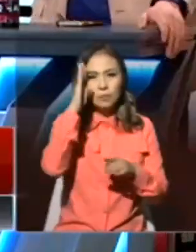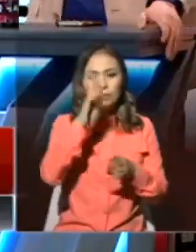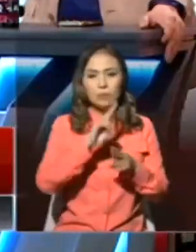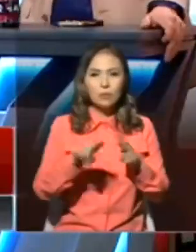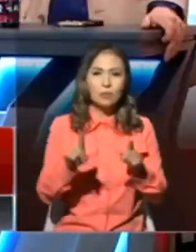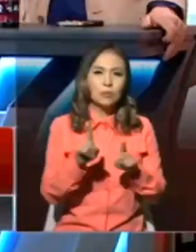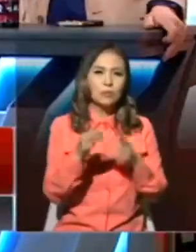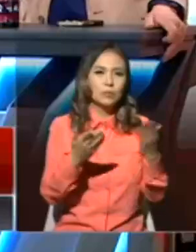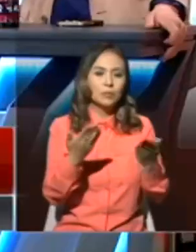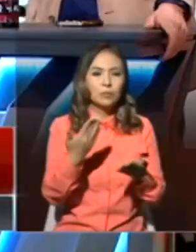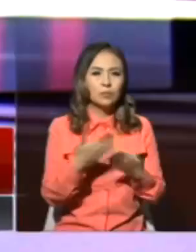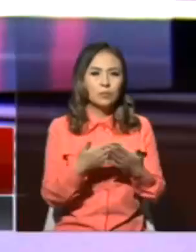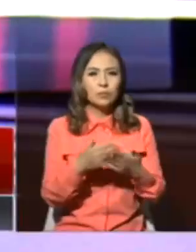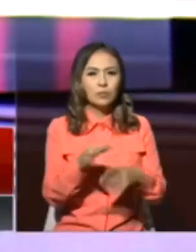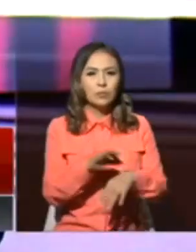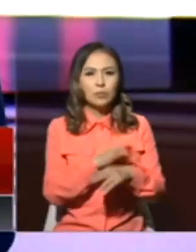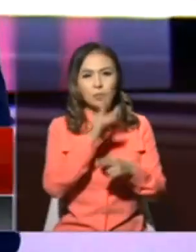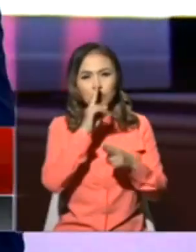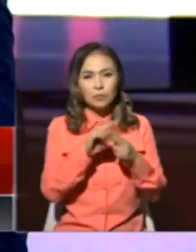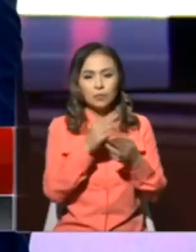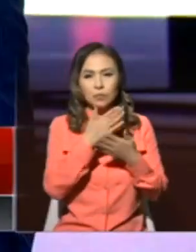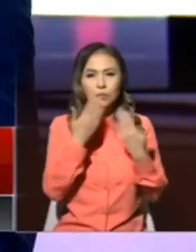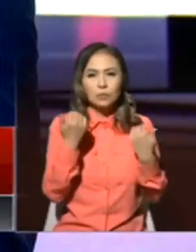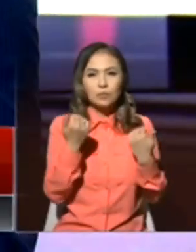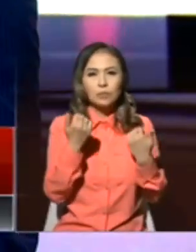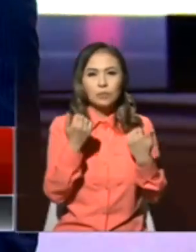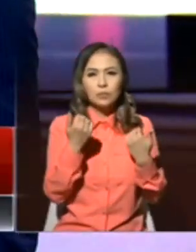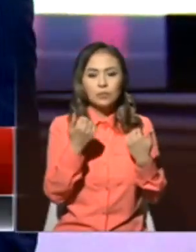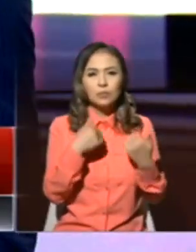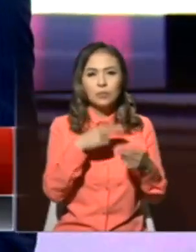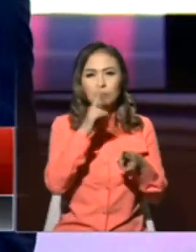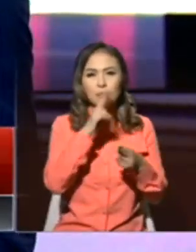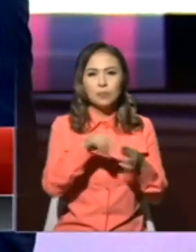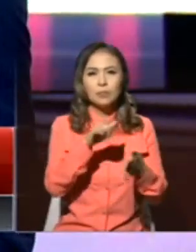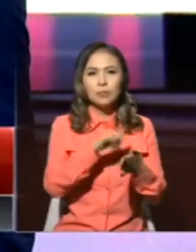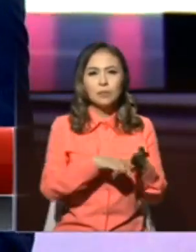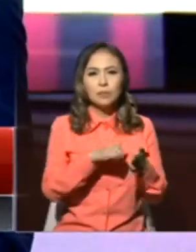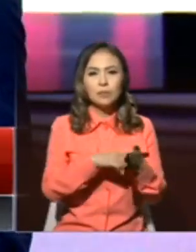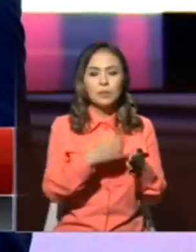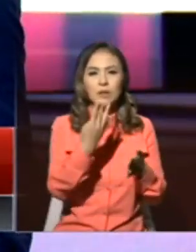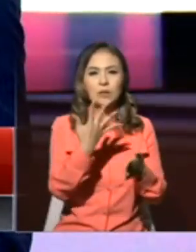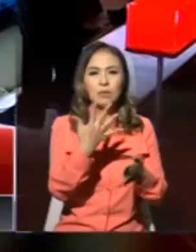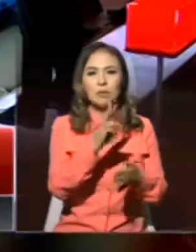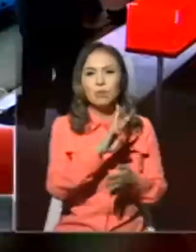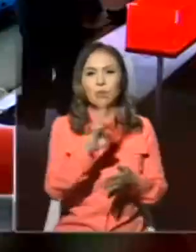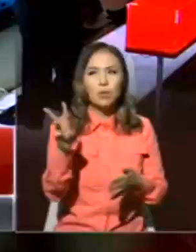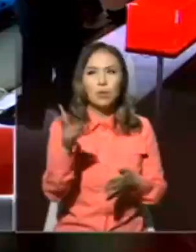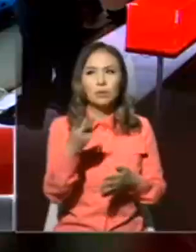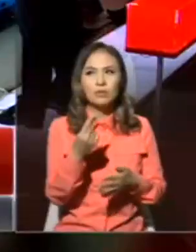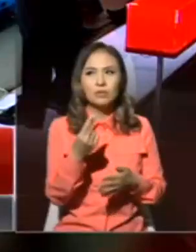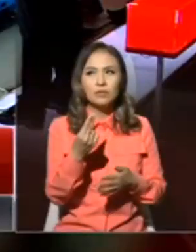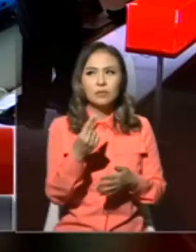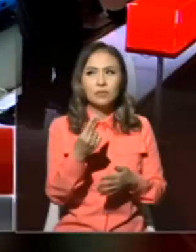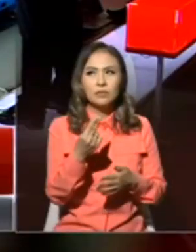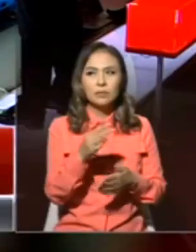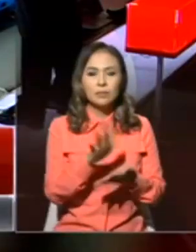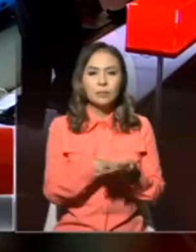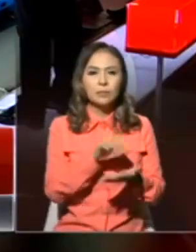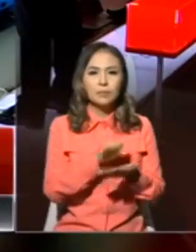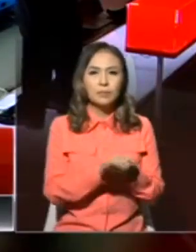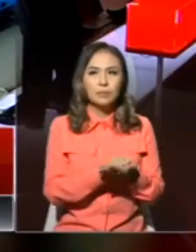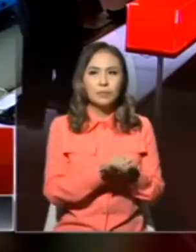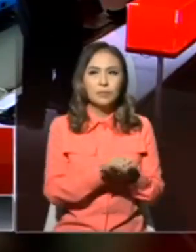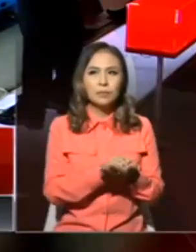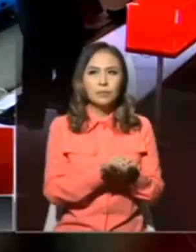не болмаса әйелімнен айырылып қалған жоқпын. Айырылған себебім 45 миллион ақшам кетті осы ойынға, азарттың кесірінен. Қанша?